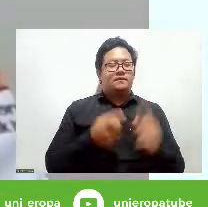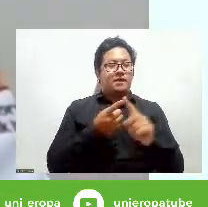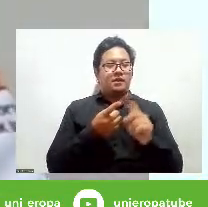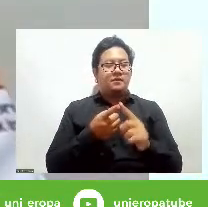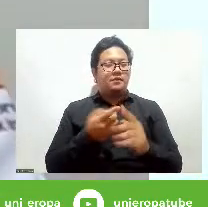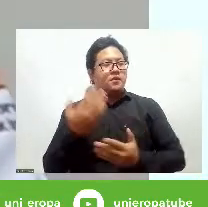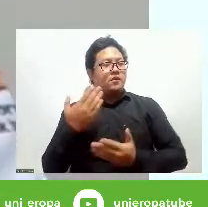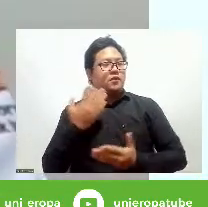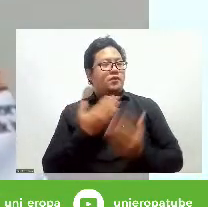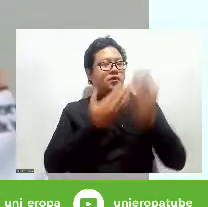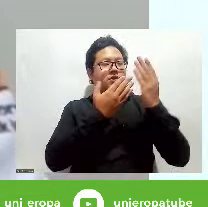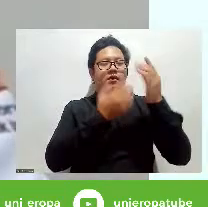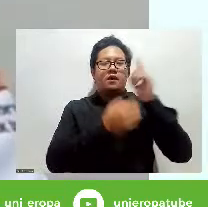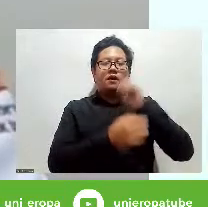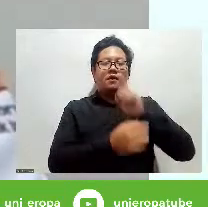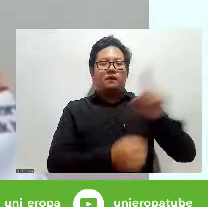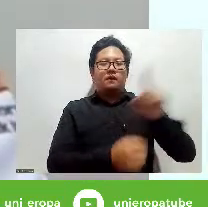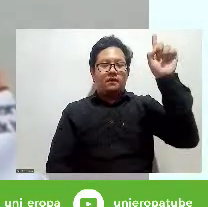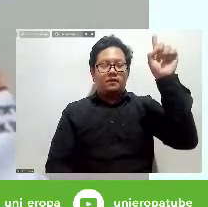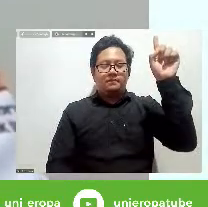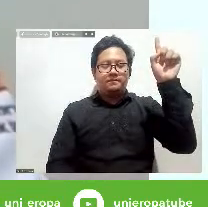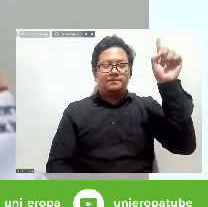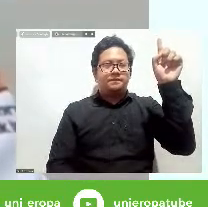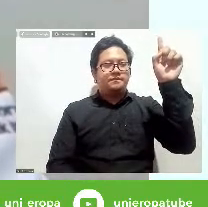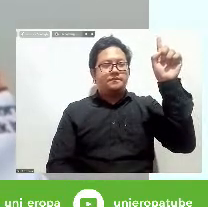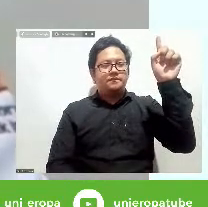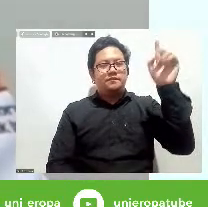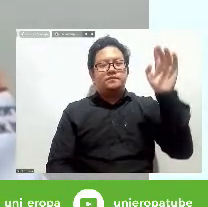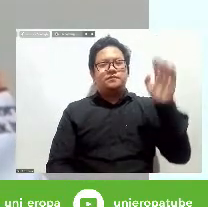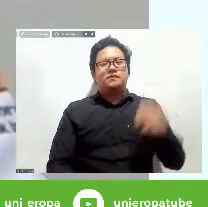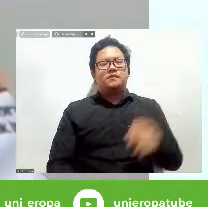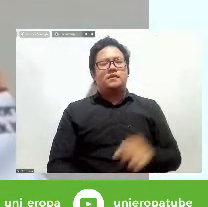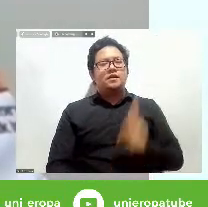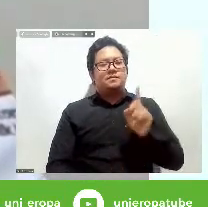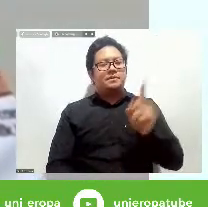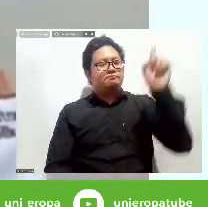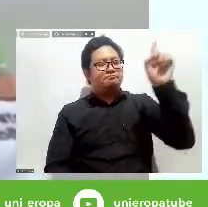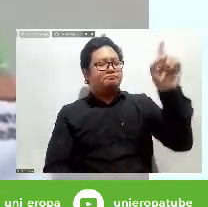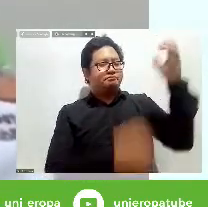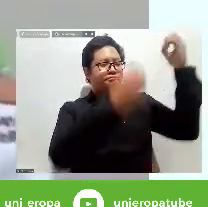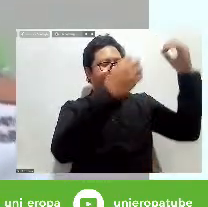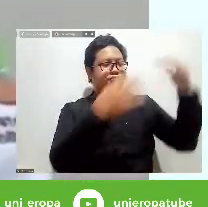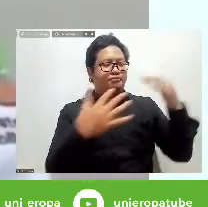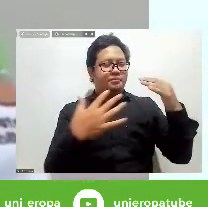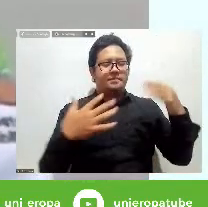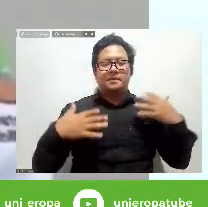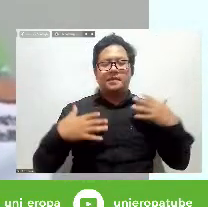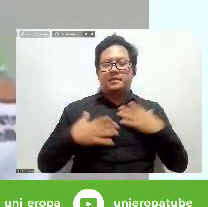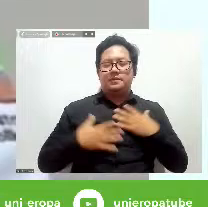Allah bahwa atas karunia-nya kita dapat berkumpul